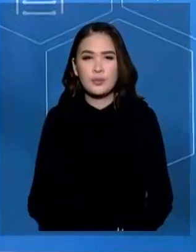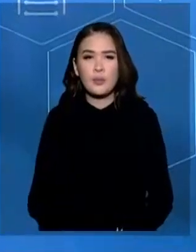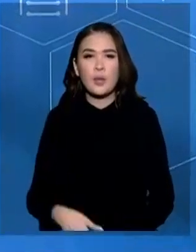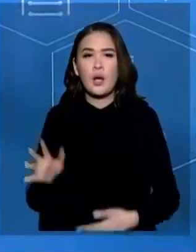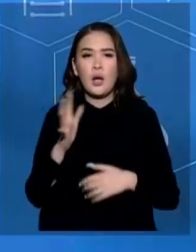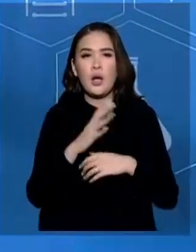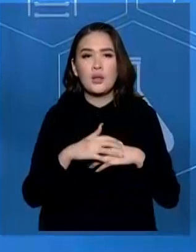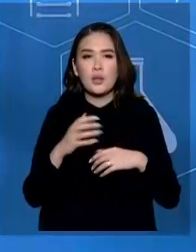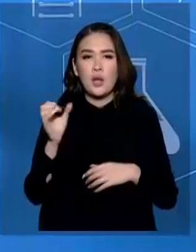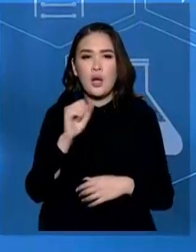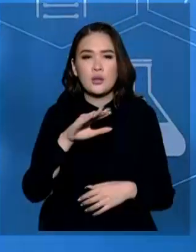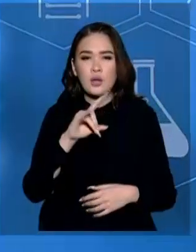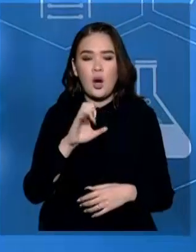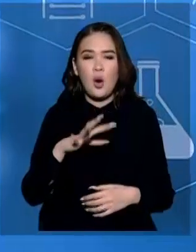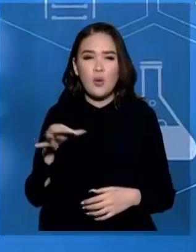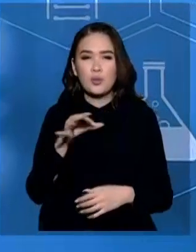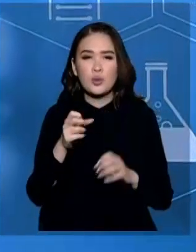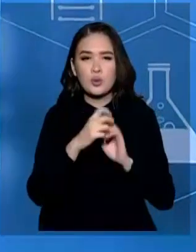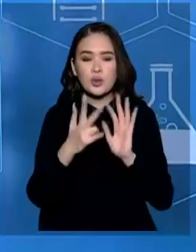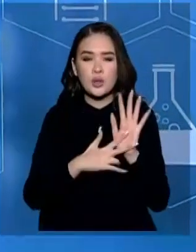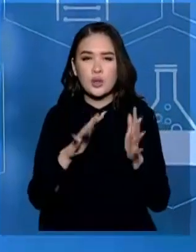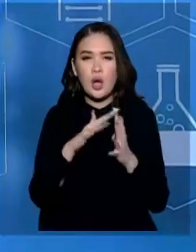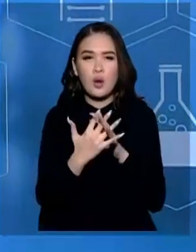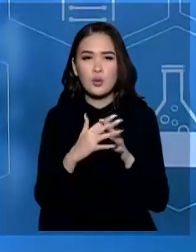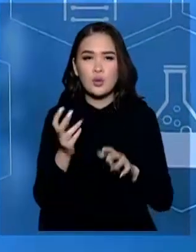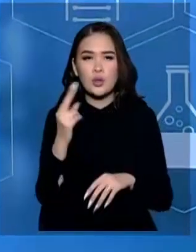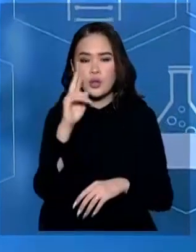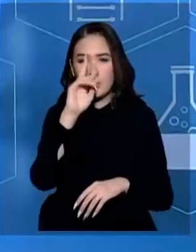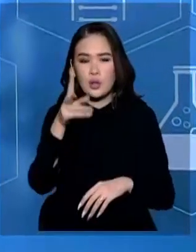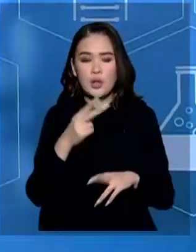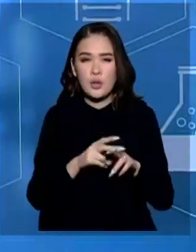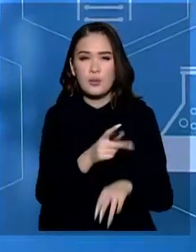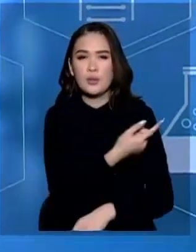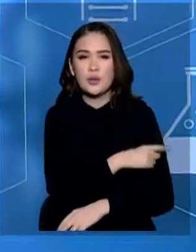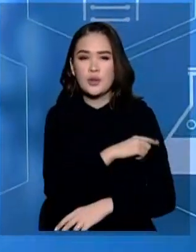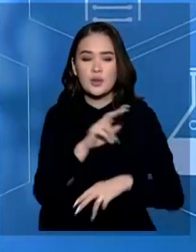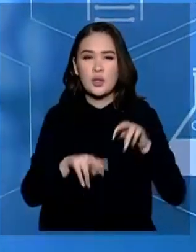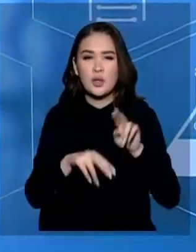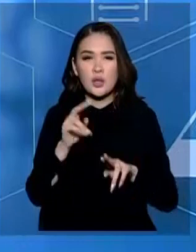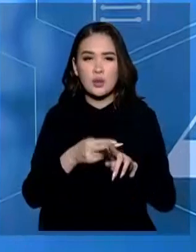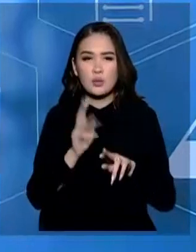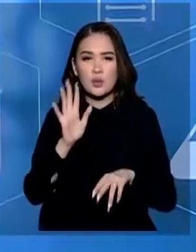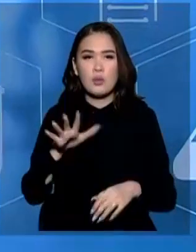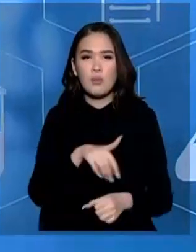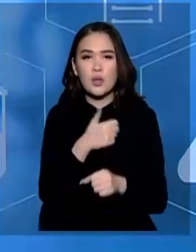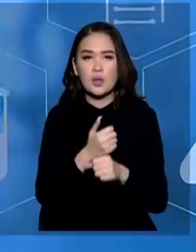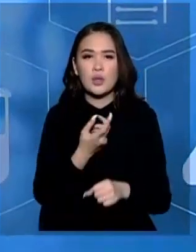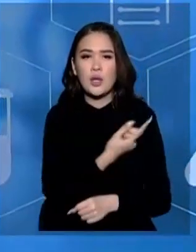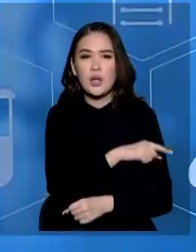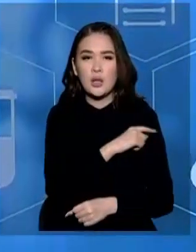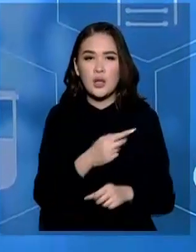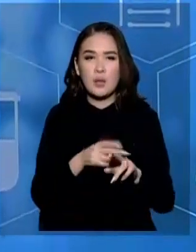Атырау облысының 18 ауылында алдағы 2 жылда жаңа медициналық нысандар салынады. Бұл туралы өңірдің бас дәрігері